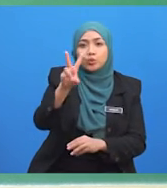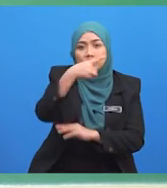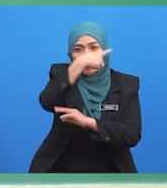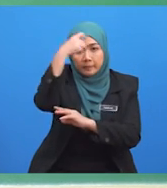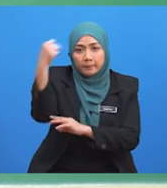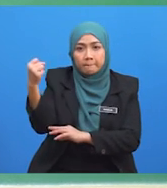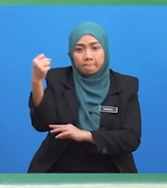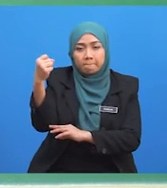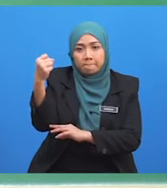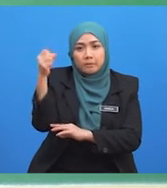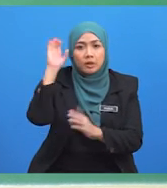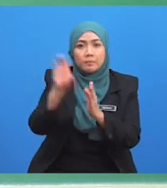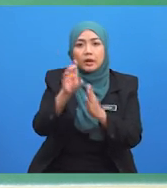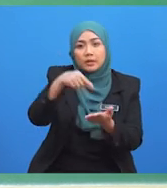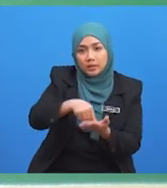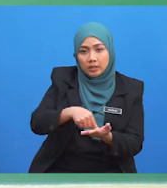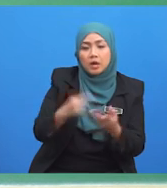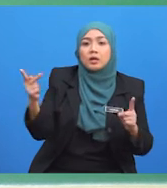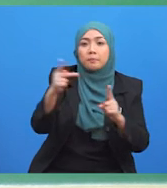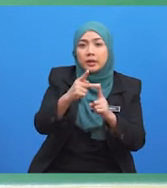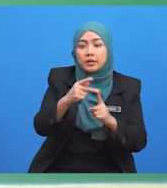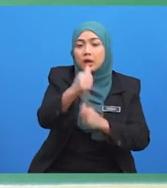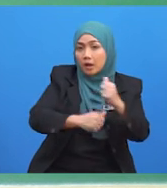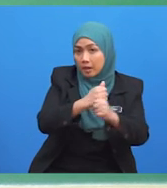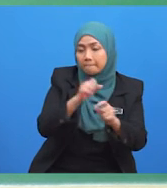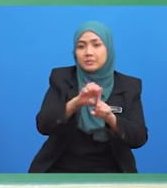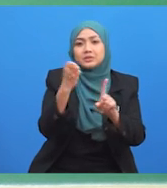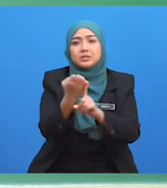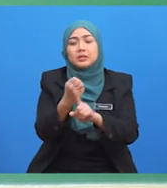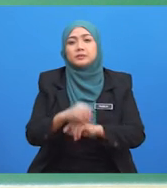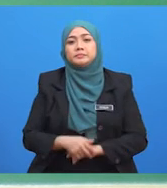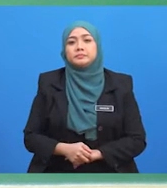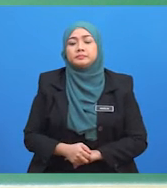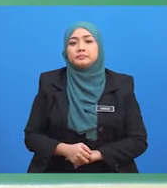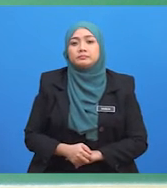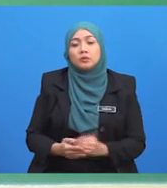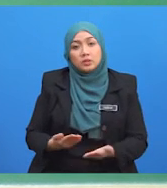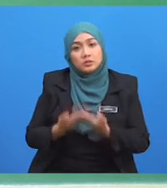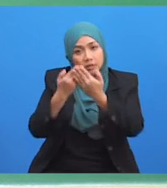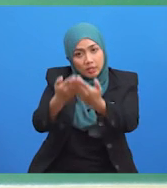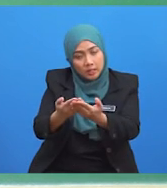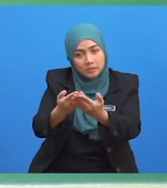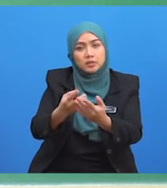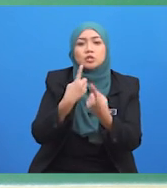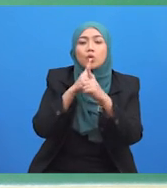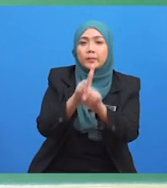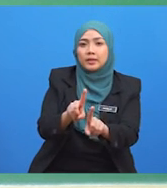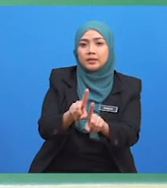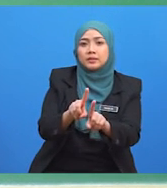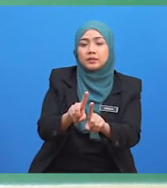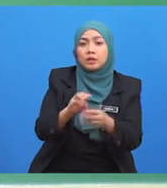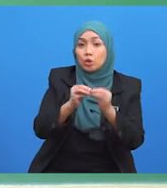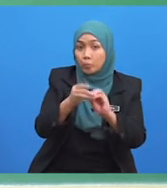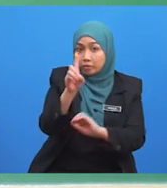dua kesan situasi ini kepada alam sekitar. Cadangan jawapannya adalah